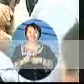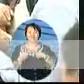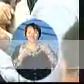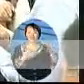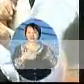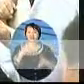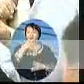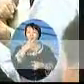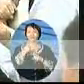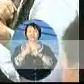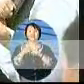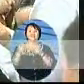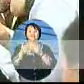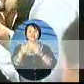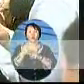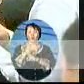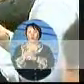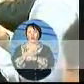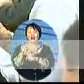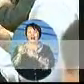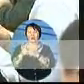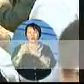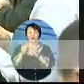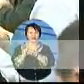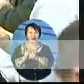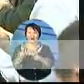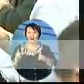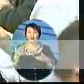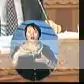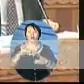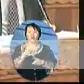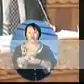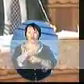эсрэг хууль хэрэгжихгүй байгаа шалтгааныг хуулийн зохицуулалт дутуу